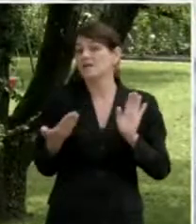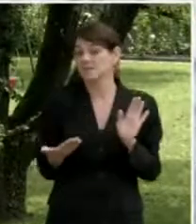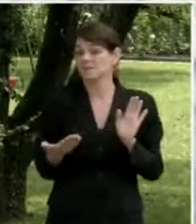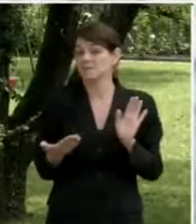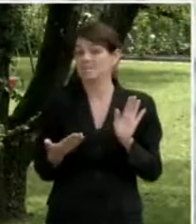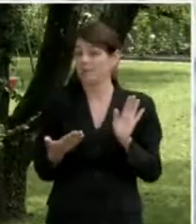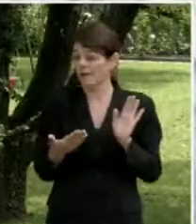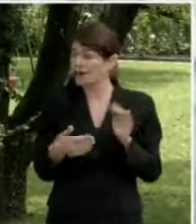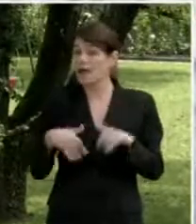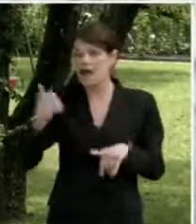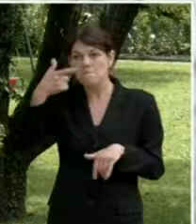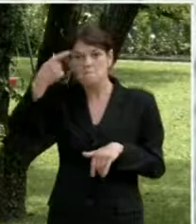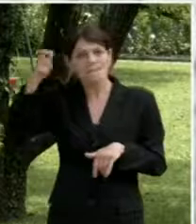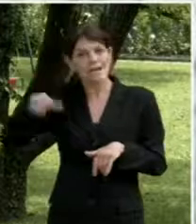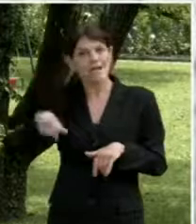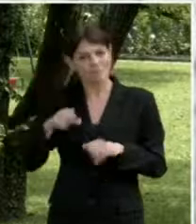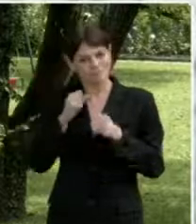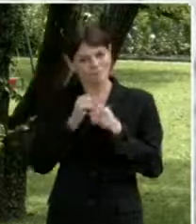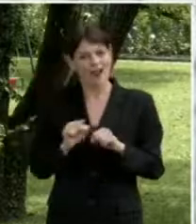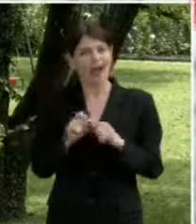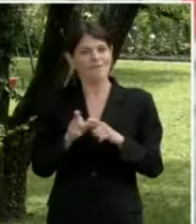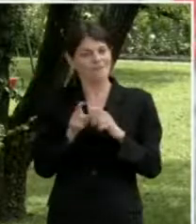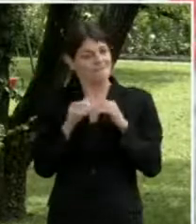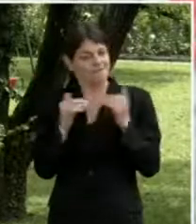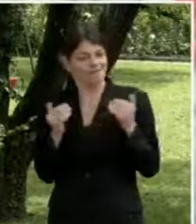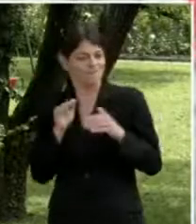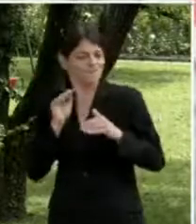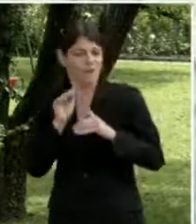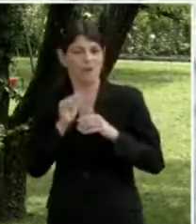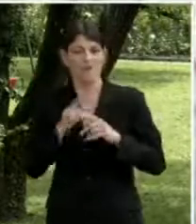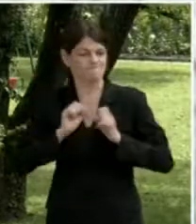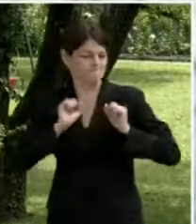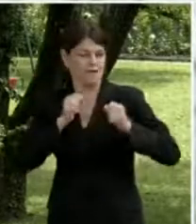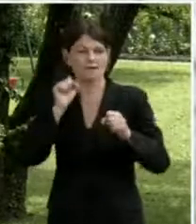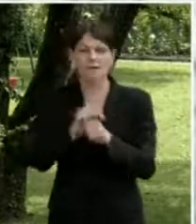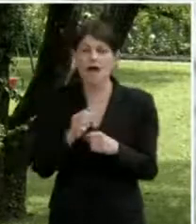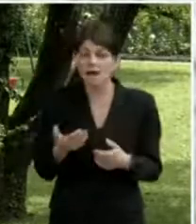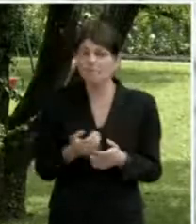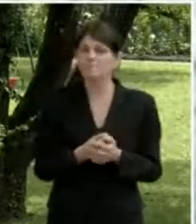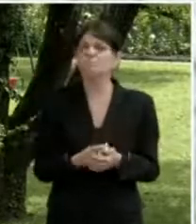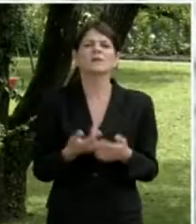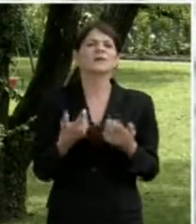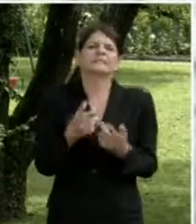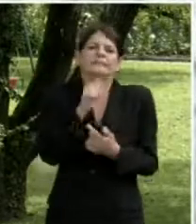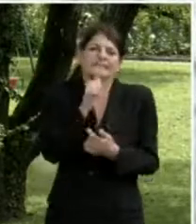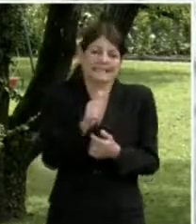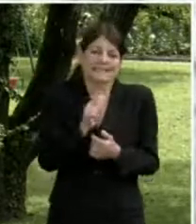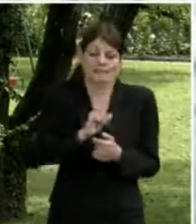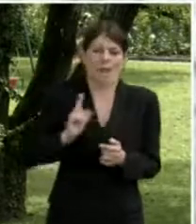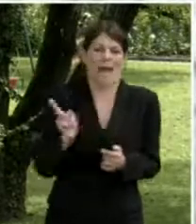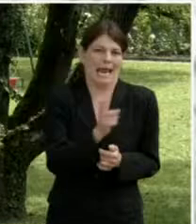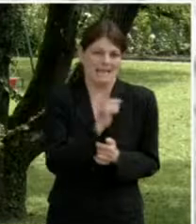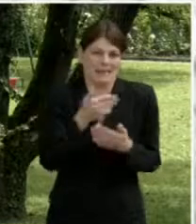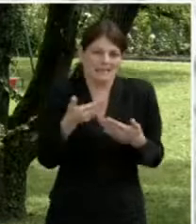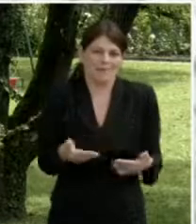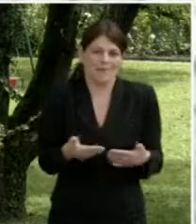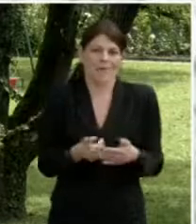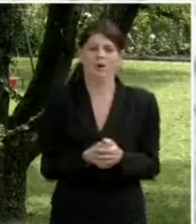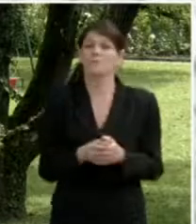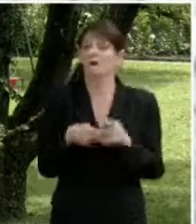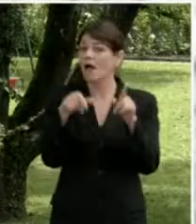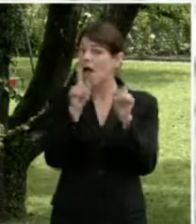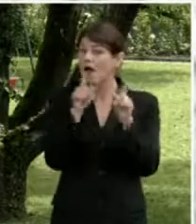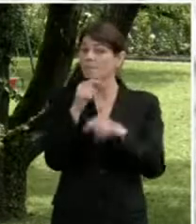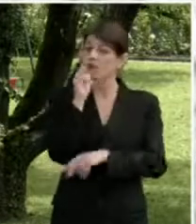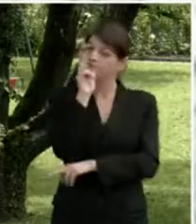welchen Grenzen ein menschliches Wesen vorstoßen kann. Das ist zwar nicht Allgemeingut, aber